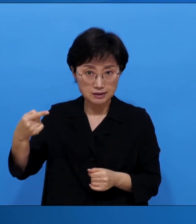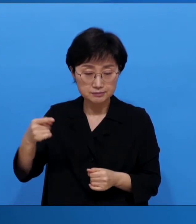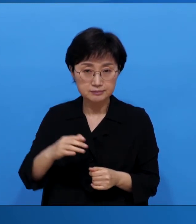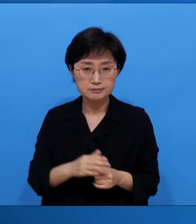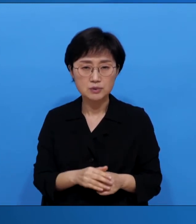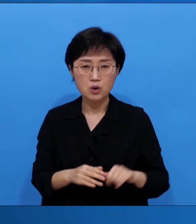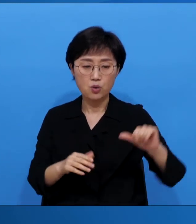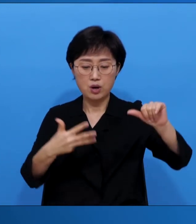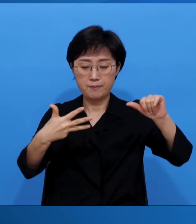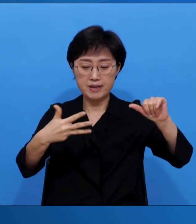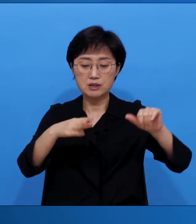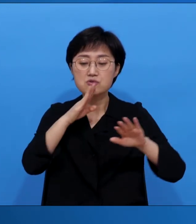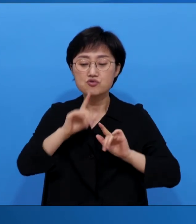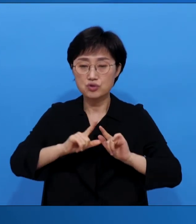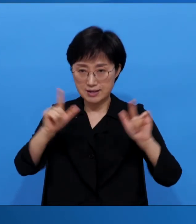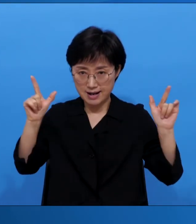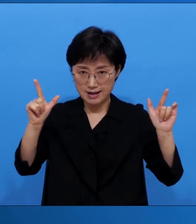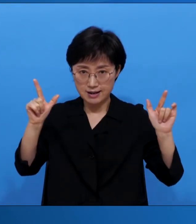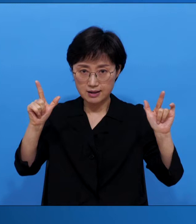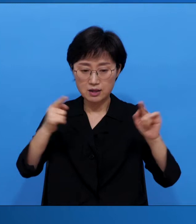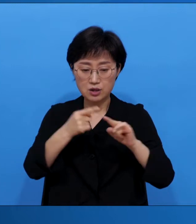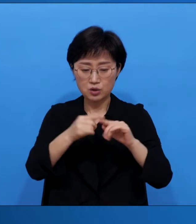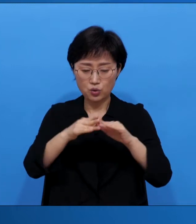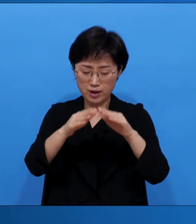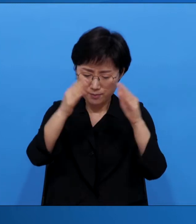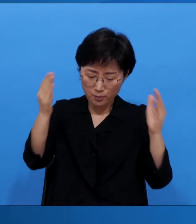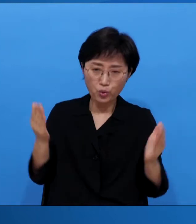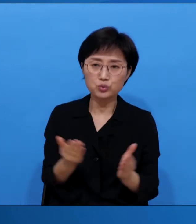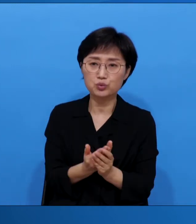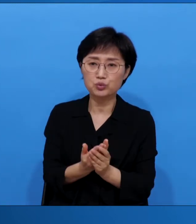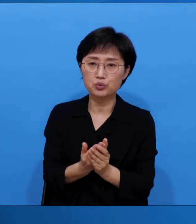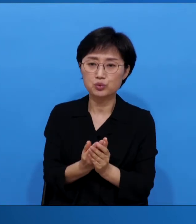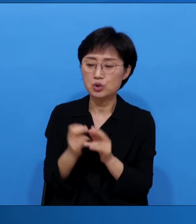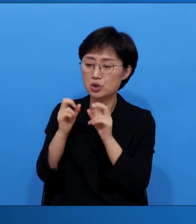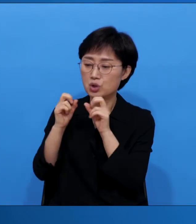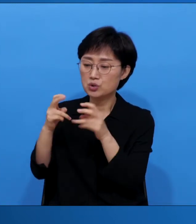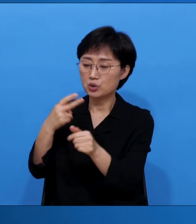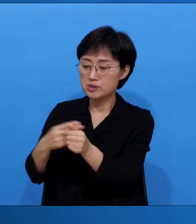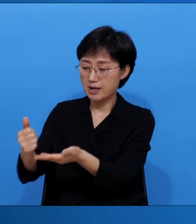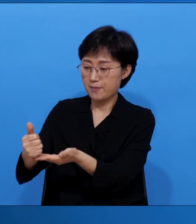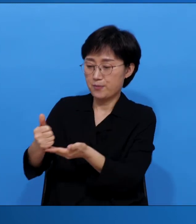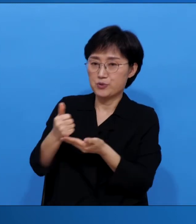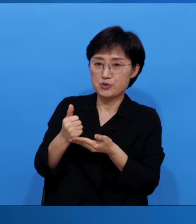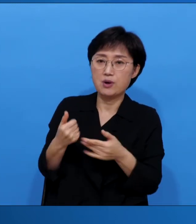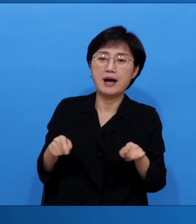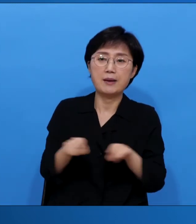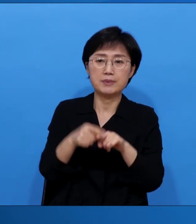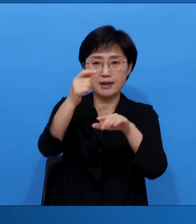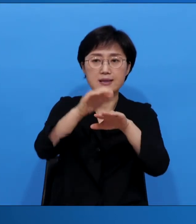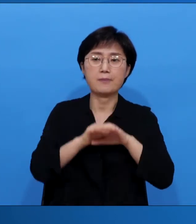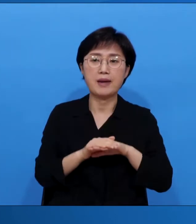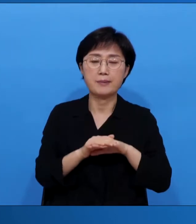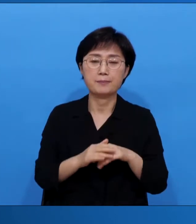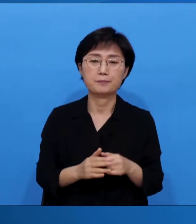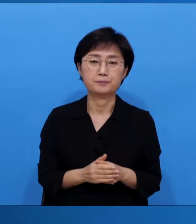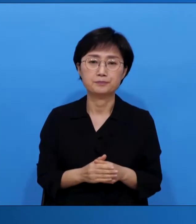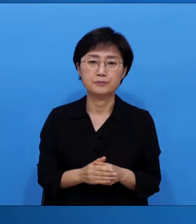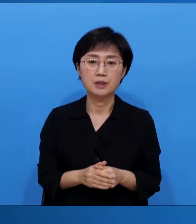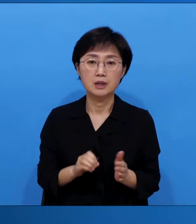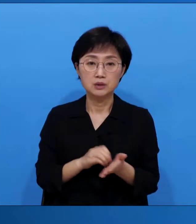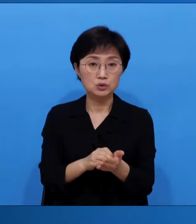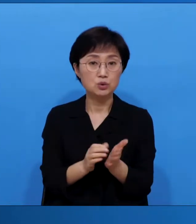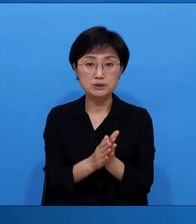주일엔 모든 교회가 선교사와 함께 예배드리는 개교회 선교축제가 열립니다. 등록은